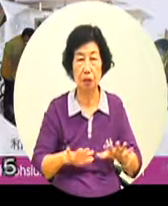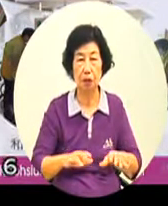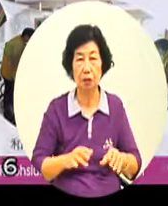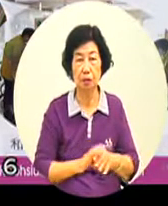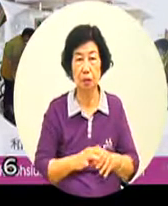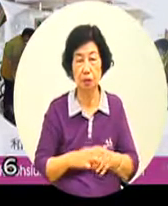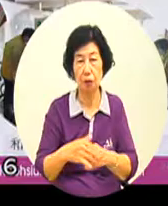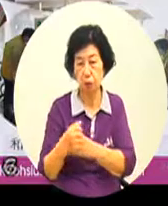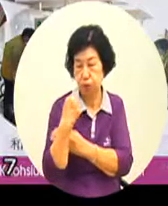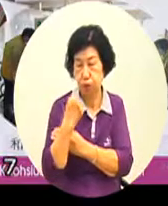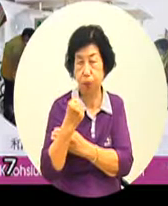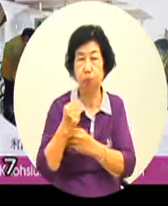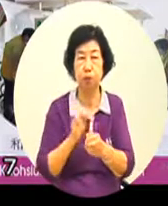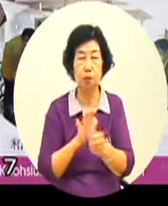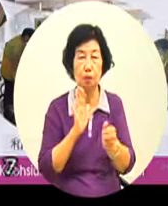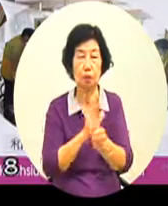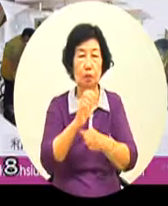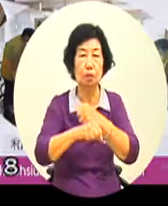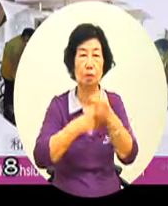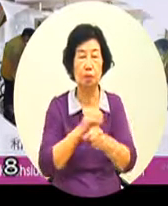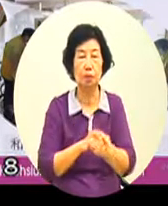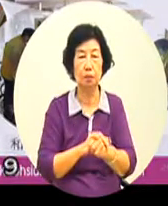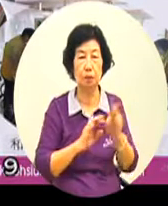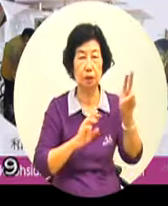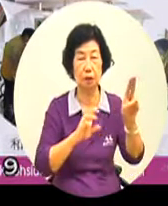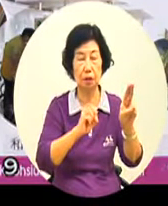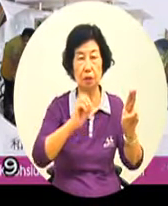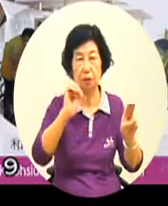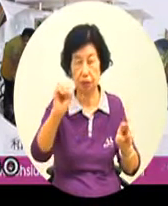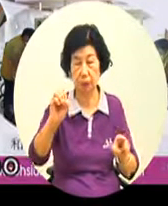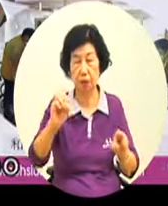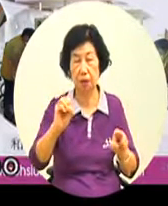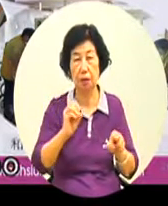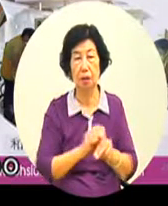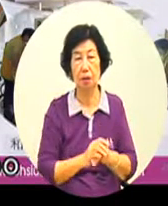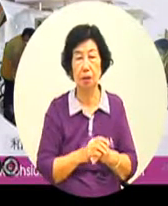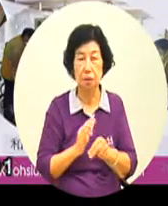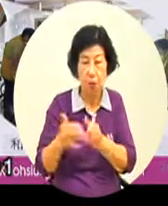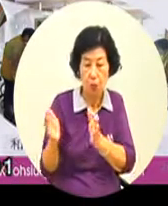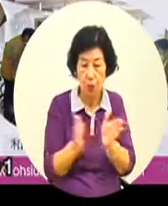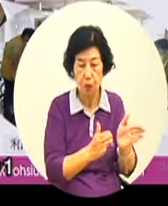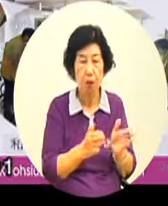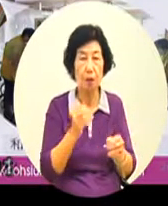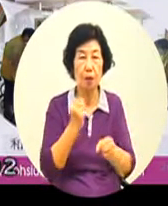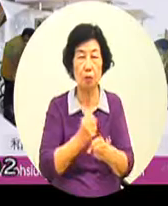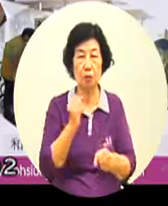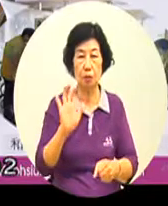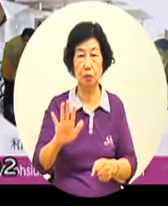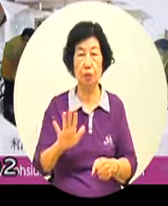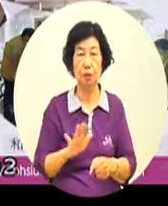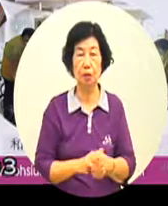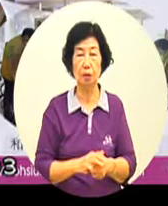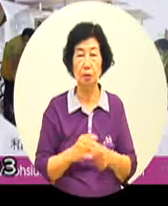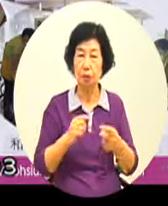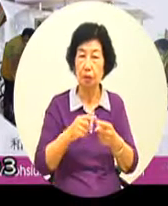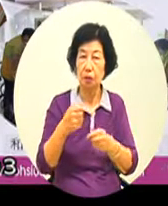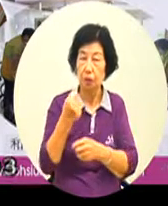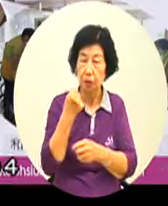照2.0的部分，我们也有各种不同的准备的工作，不管是人力的部